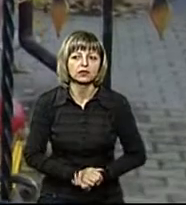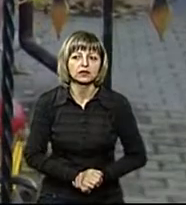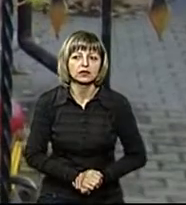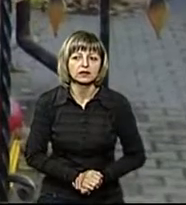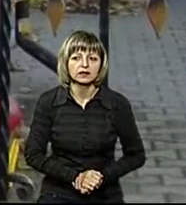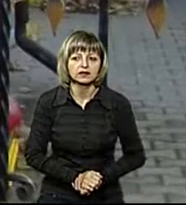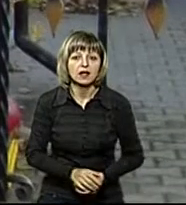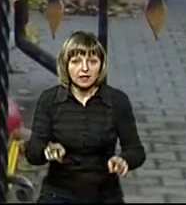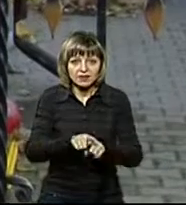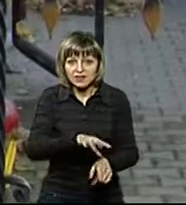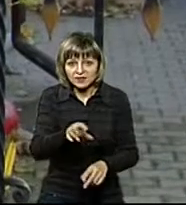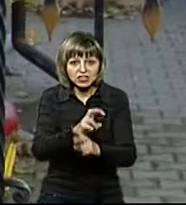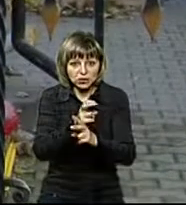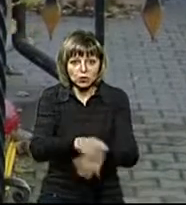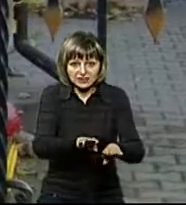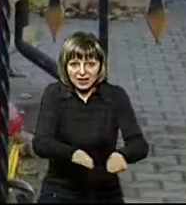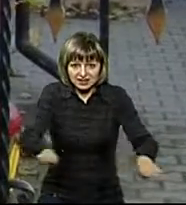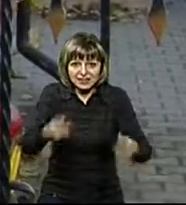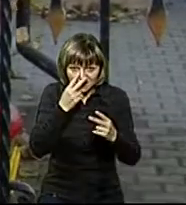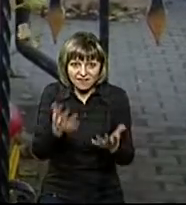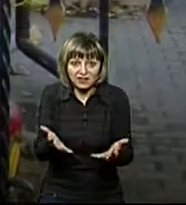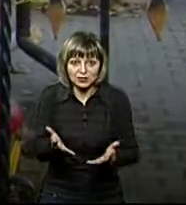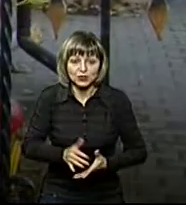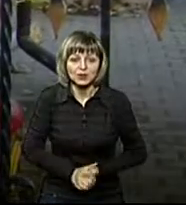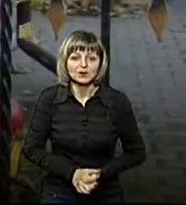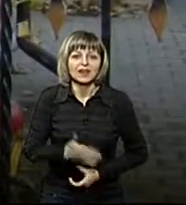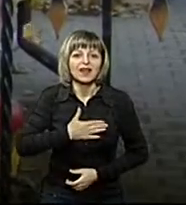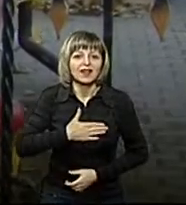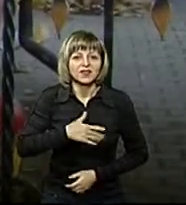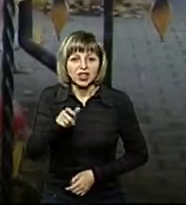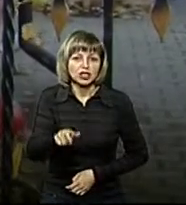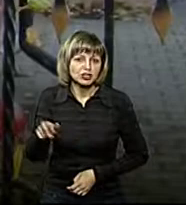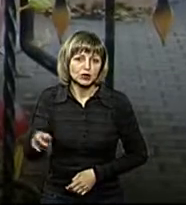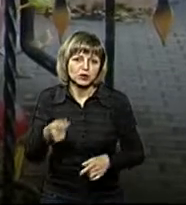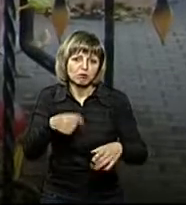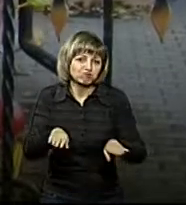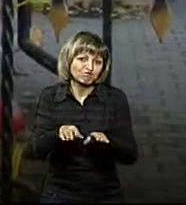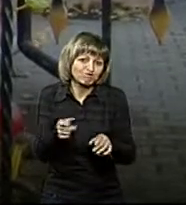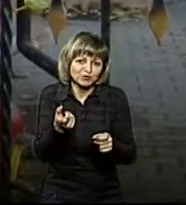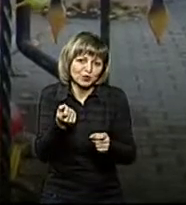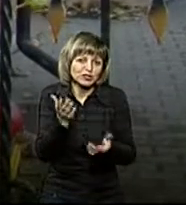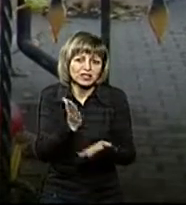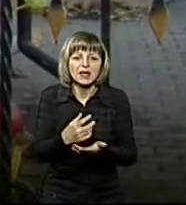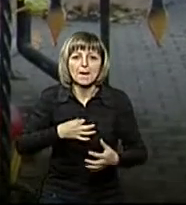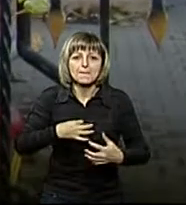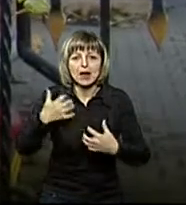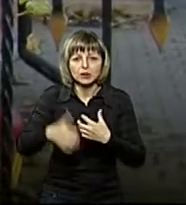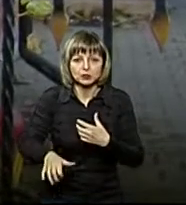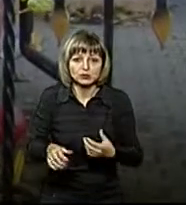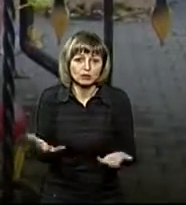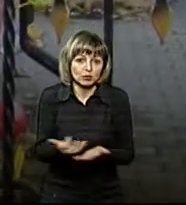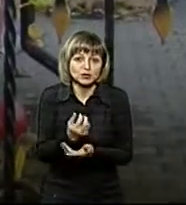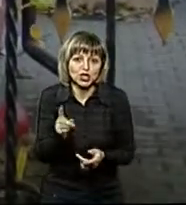лежало на поверхні це все? Бачите, наші люди, вони такі трошки байдужі. І, ну, виходить, що